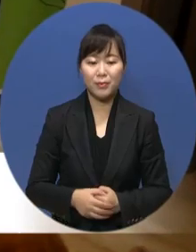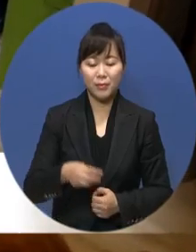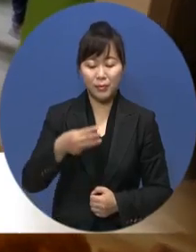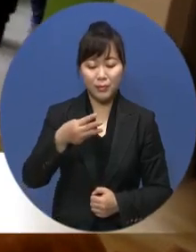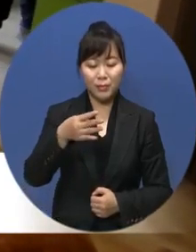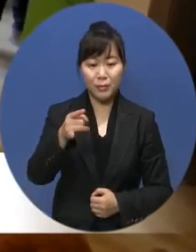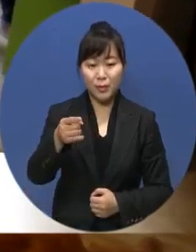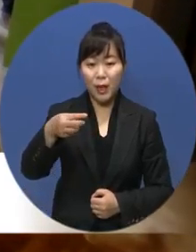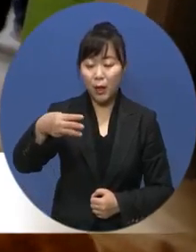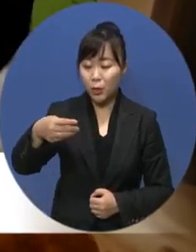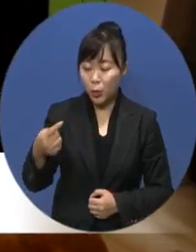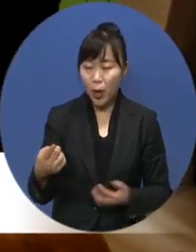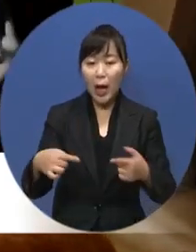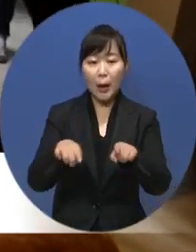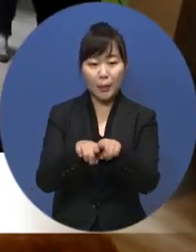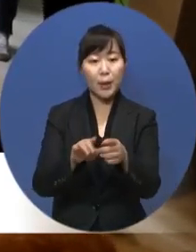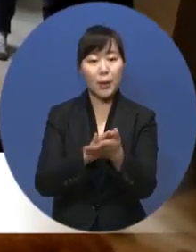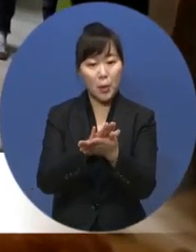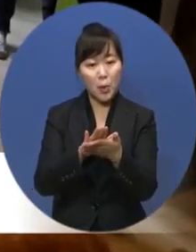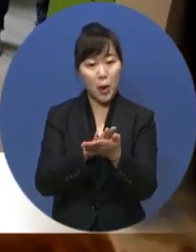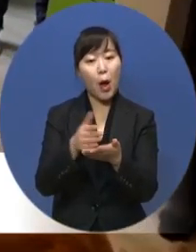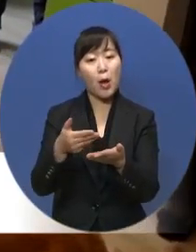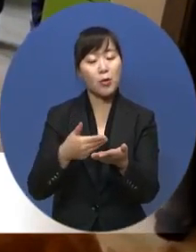레토가 같이 놀아주고